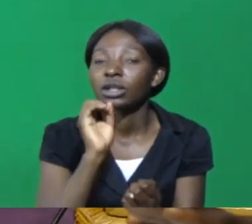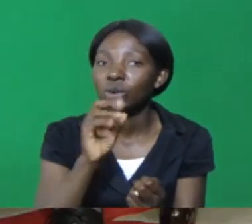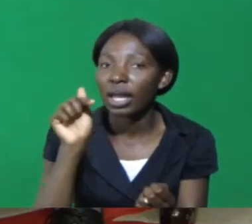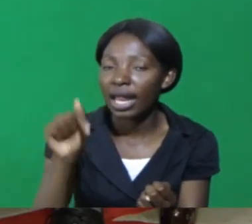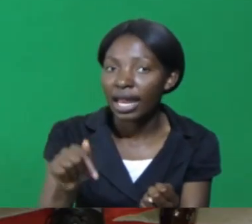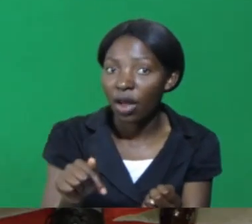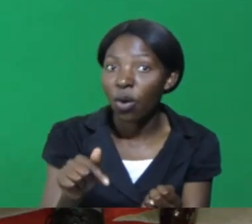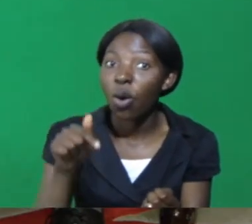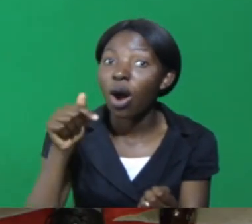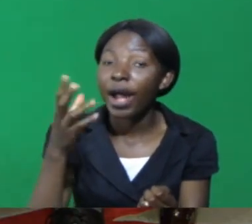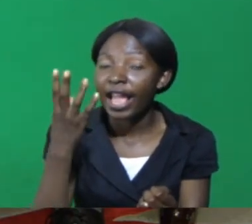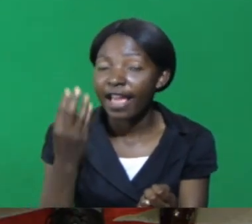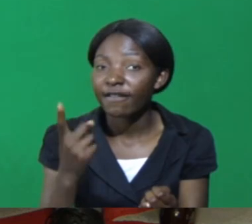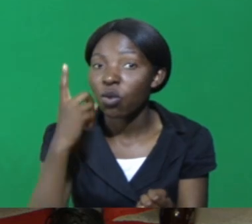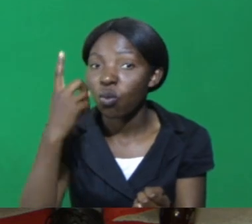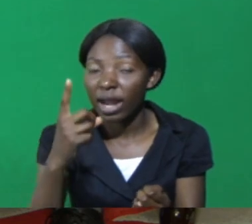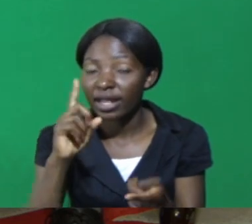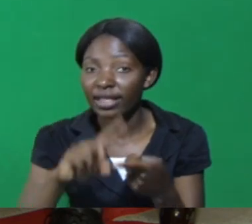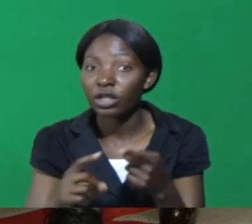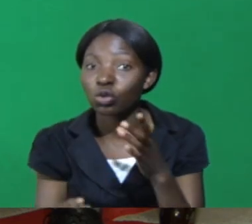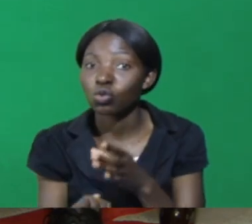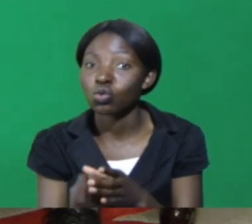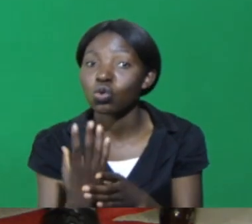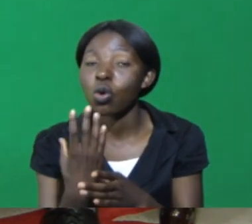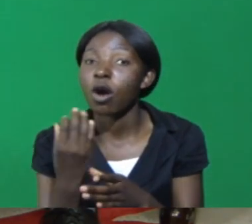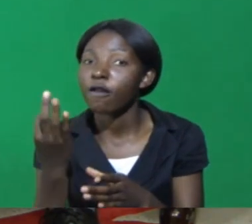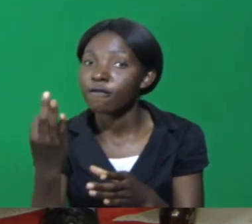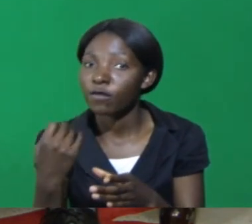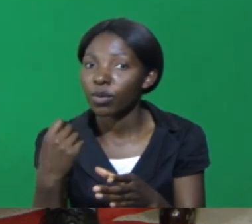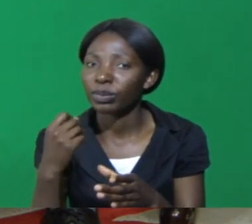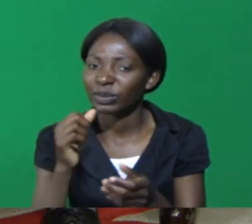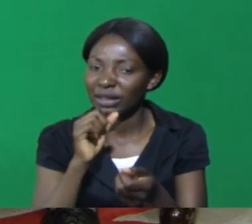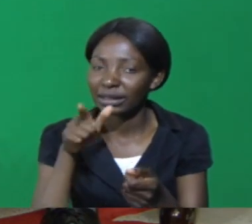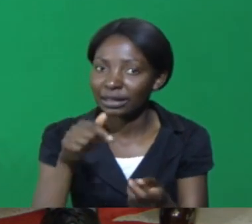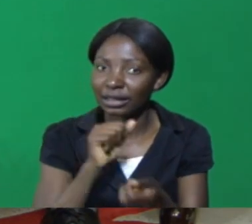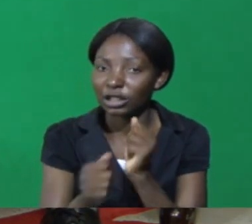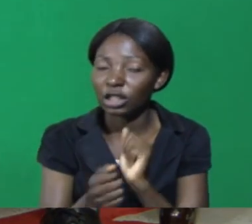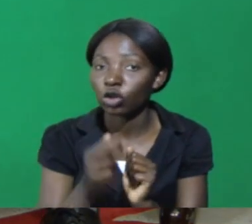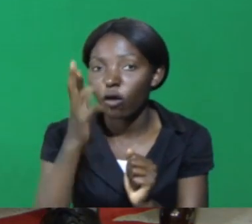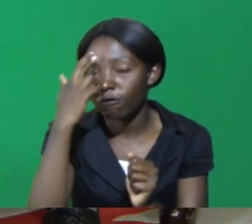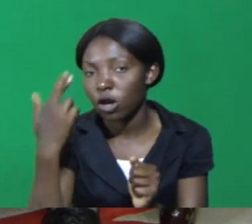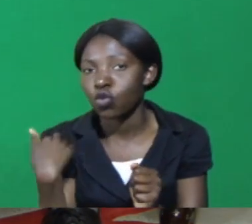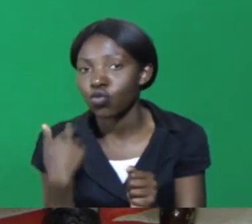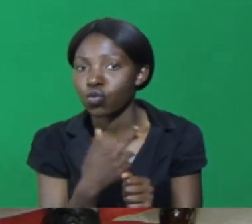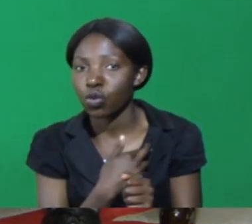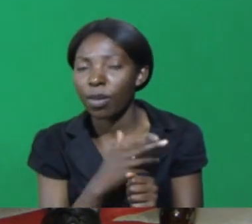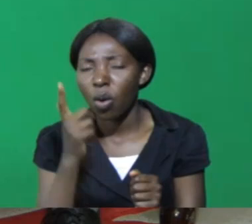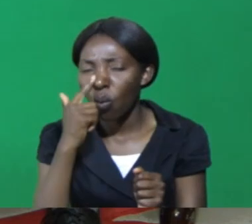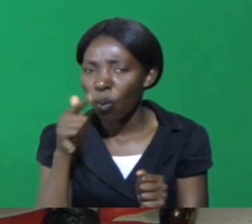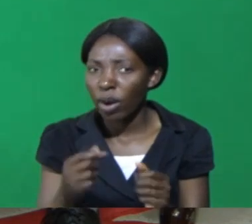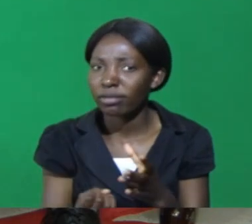Iye akazosimuka kushure kwekuparara kweumambo hwaana Caesar hwaburitsa madzimambo 10. Yes. Paakazomuka iye shure